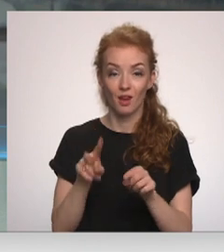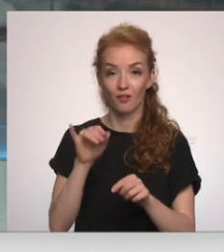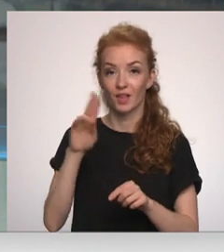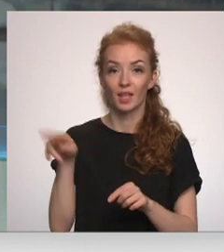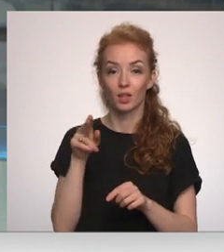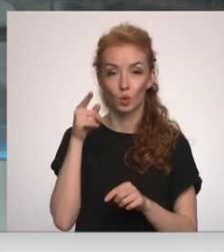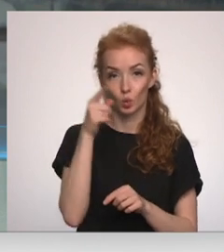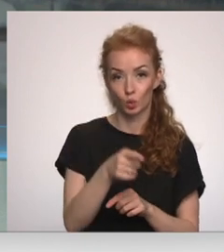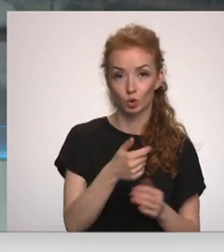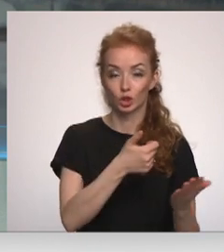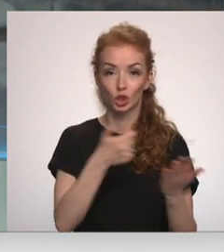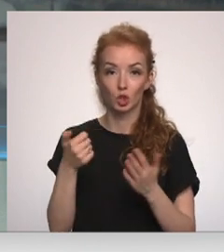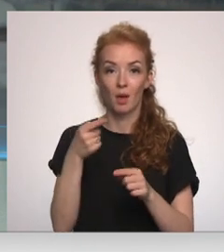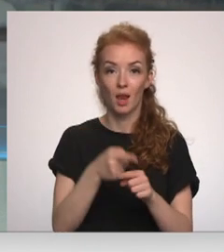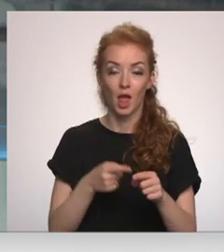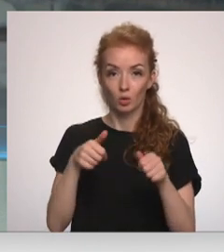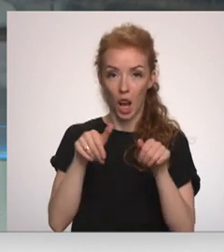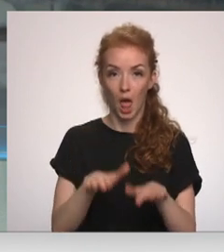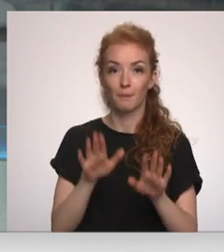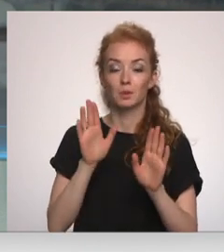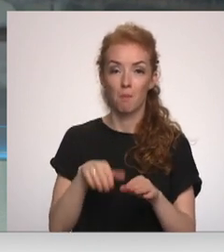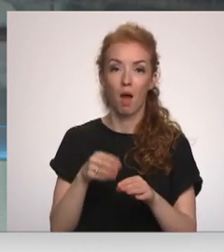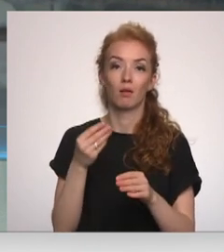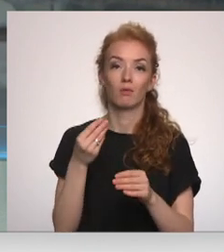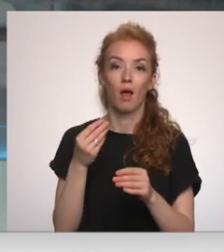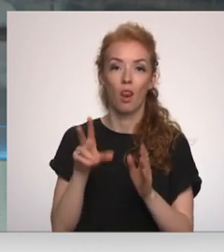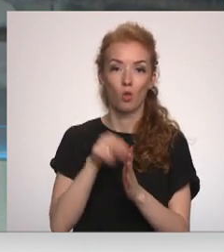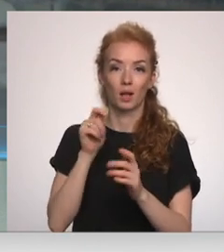dienests 1600 reižu lēmis par lēmestu izmaksu.